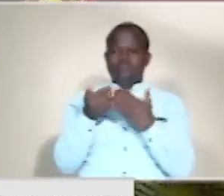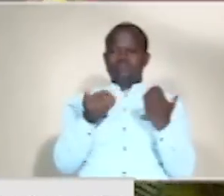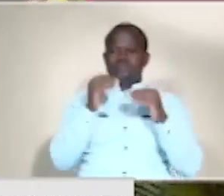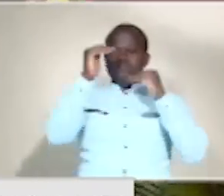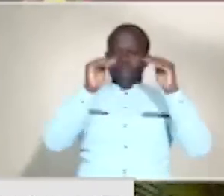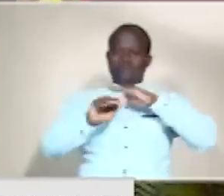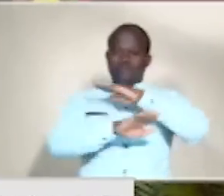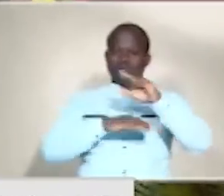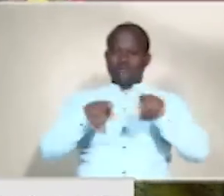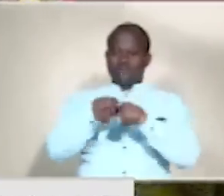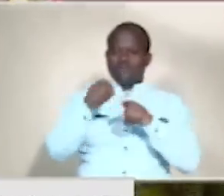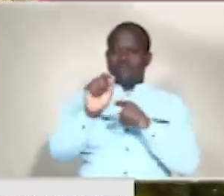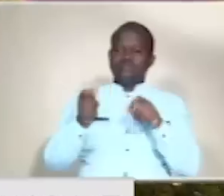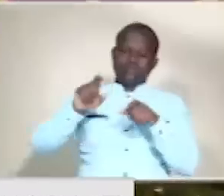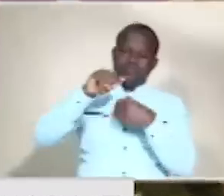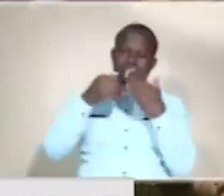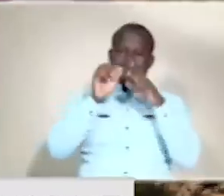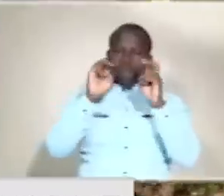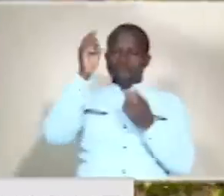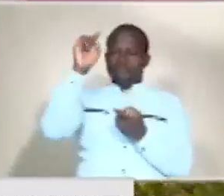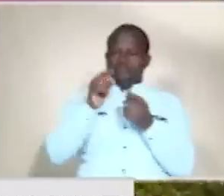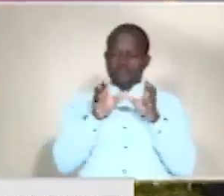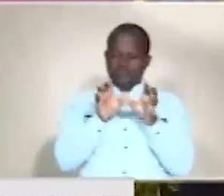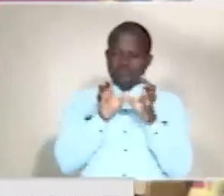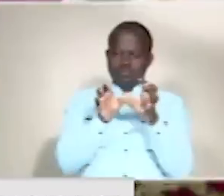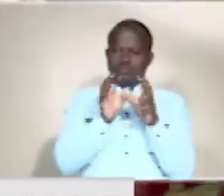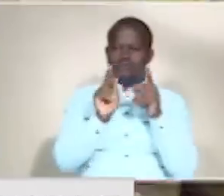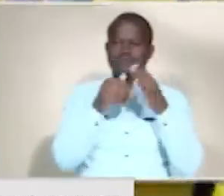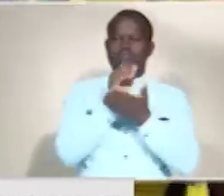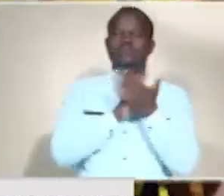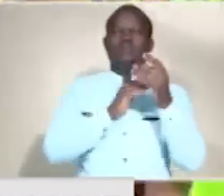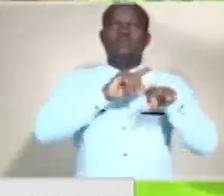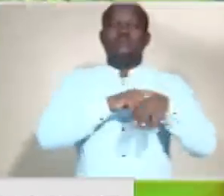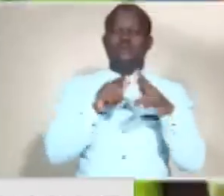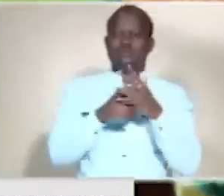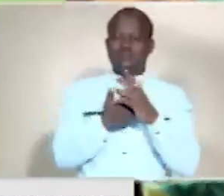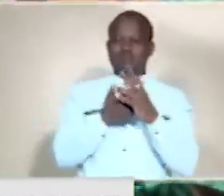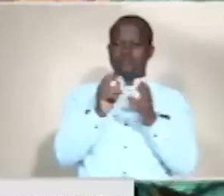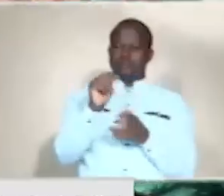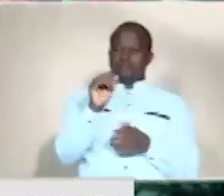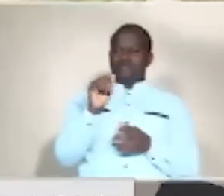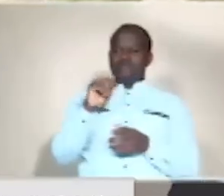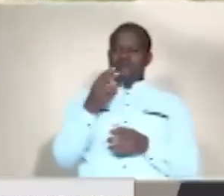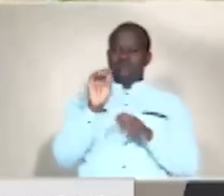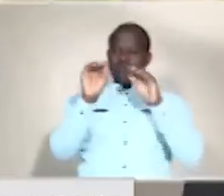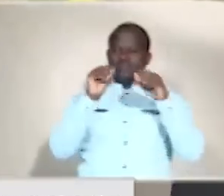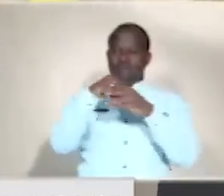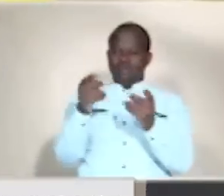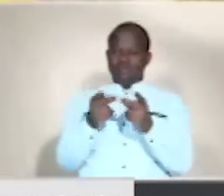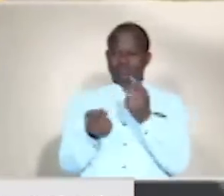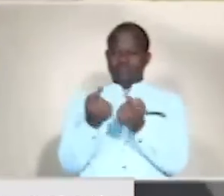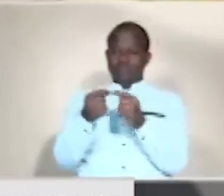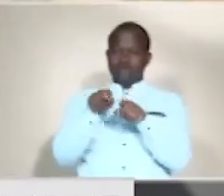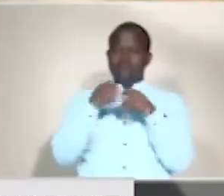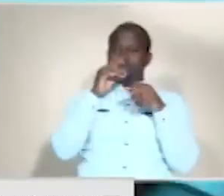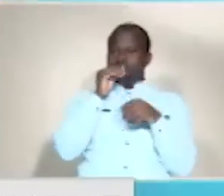n'inzego z'ibanze nazo zikanongeraho ko biragabanya igitutu abaturage bamwe bari batangiye gushyira kuri pariki ya Nyungwe bayibarizamo inkwi nk'uko